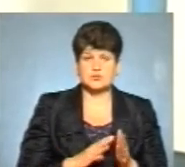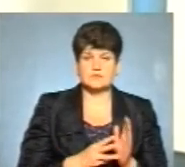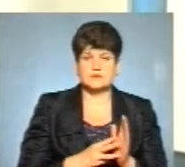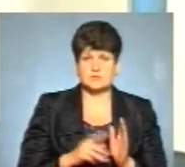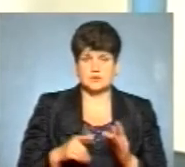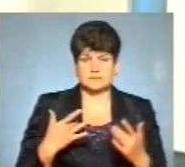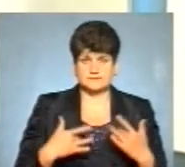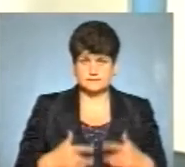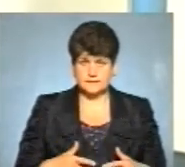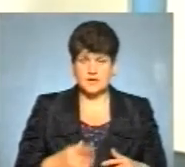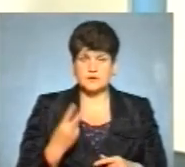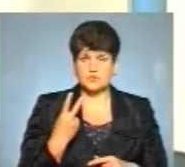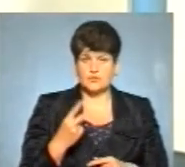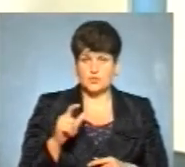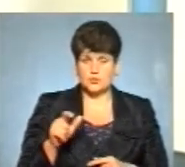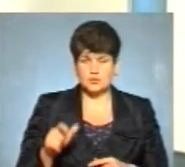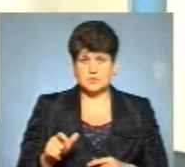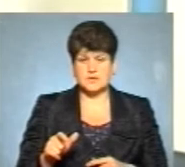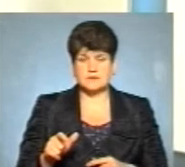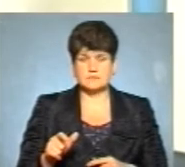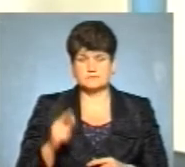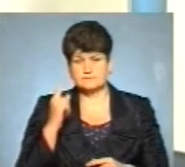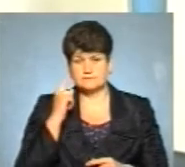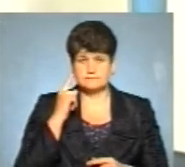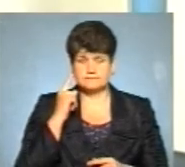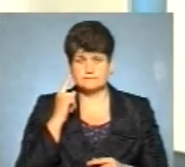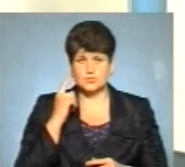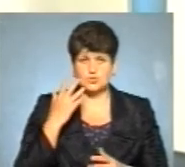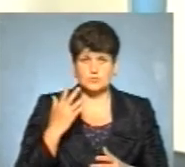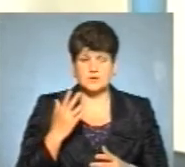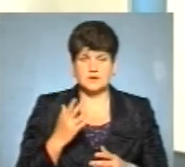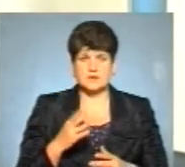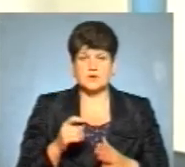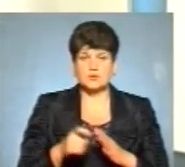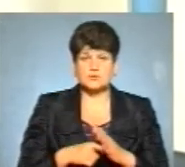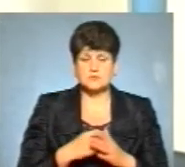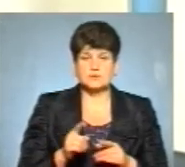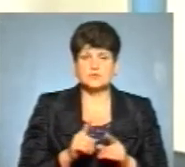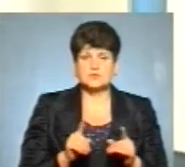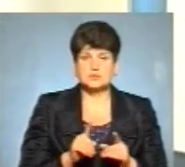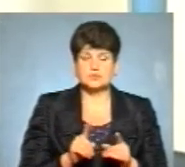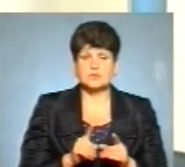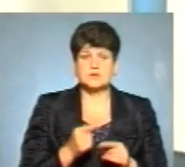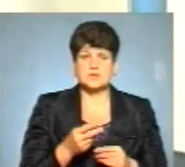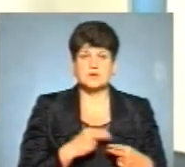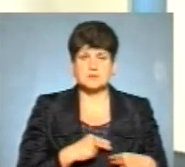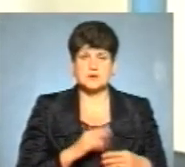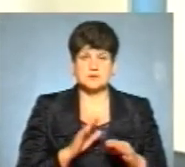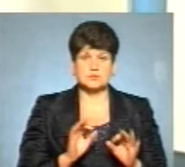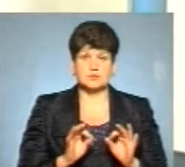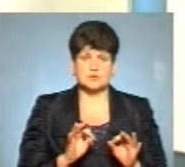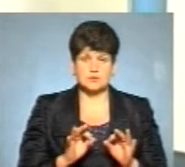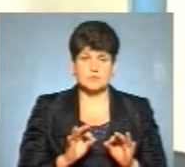них 2 людей десь передумали, як тільки довідались про те, що їхня праця буде належним